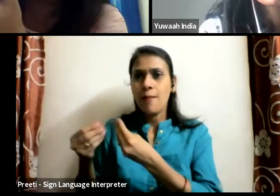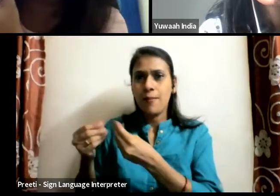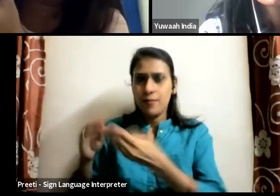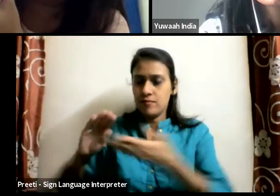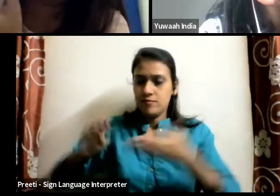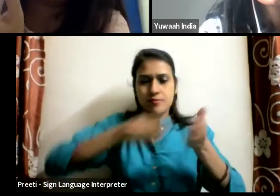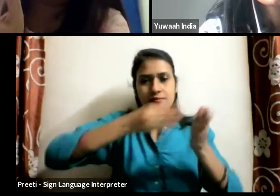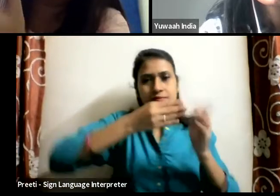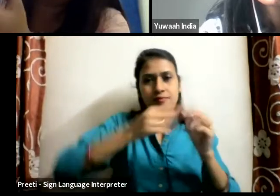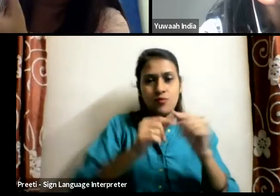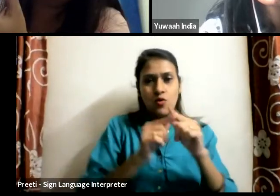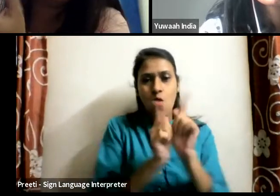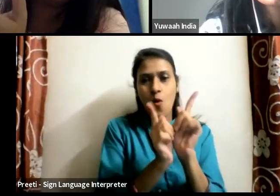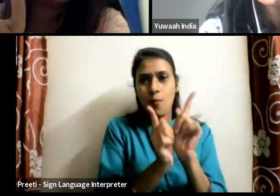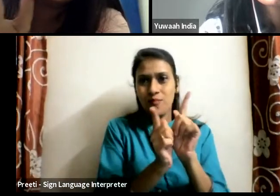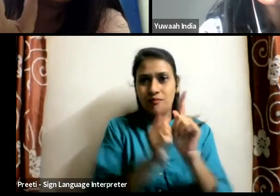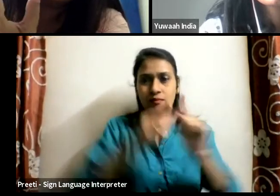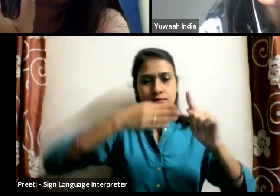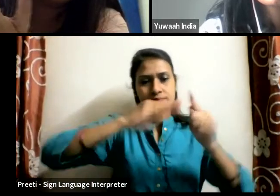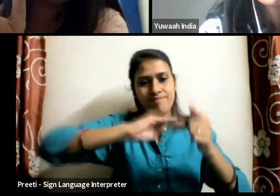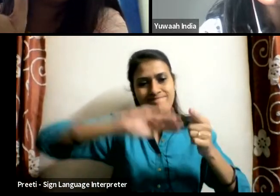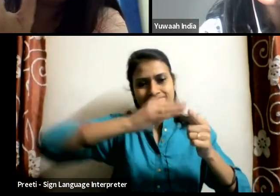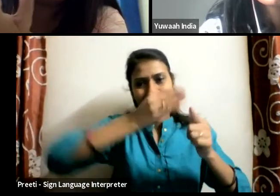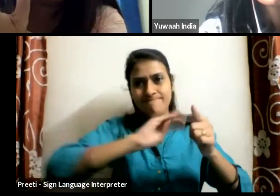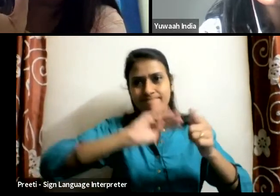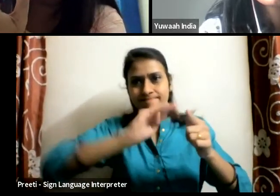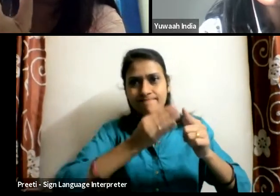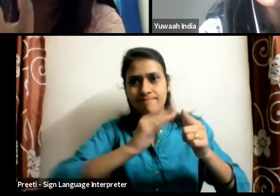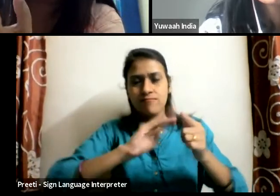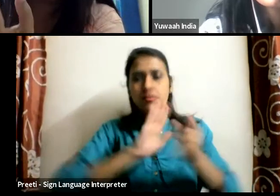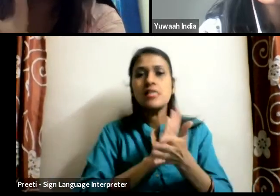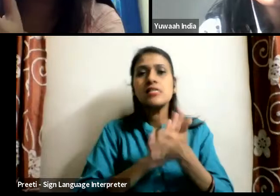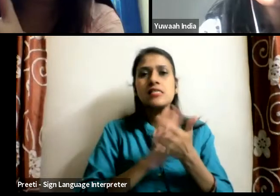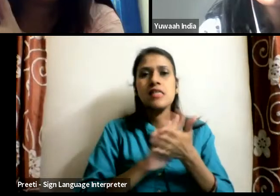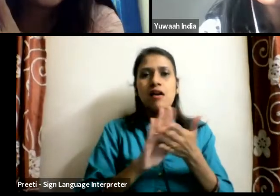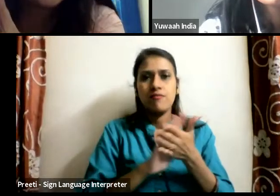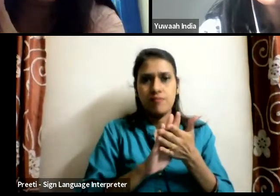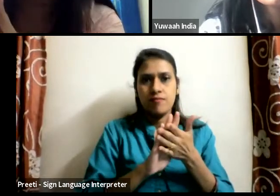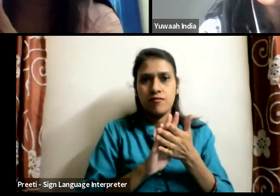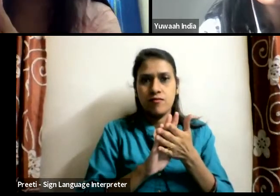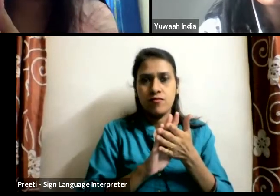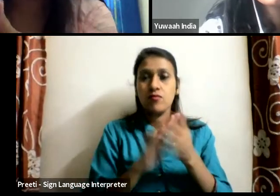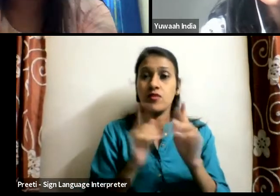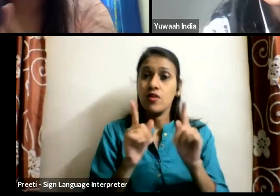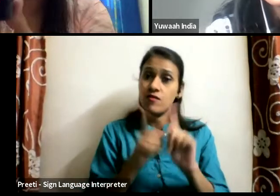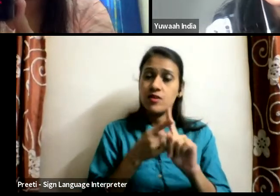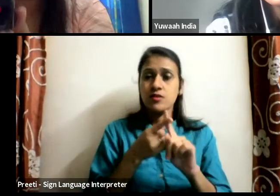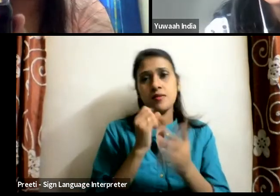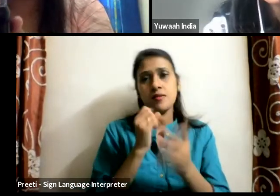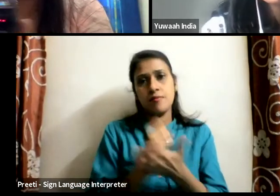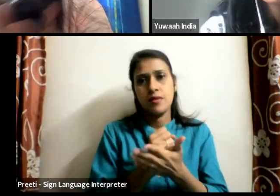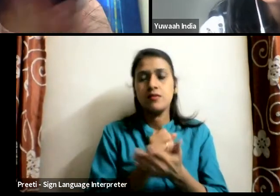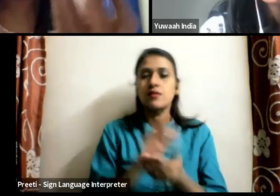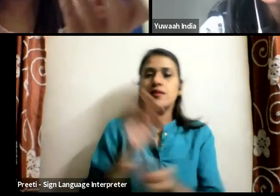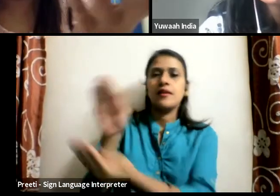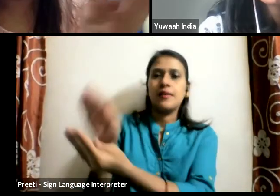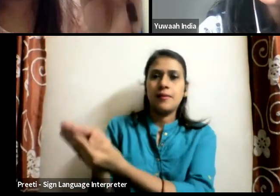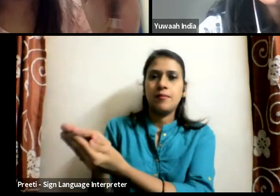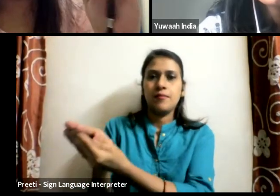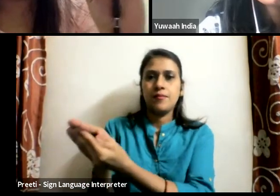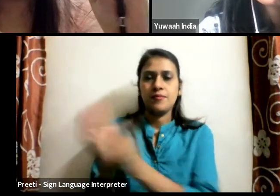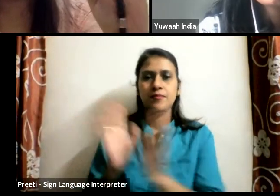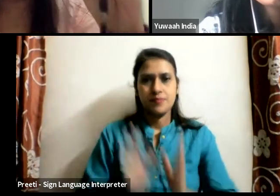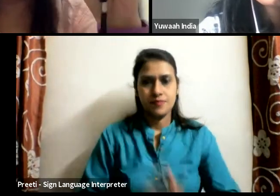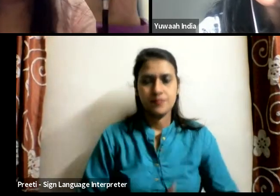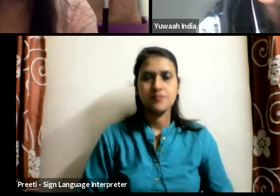के क्रोकोडाइल फेस की तरह खुल के ये अंदर भी जहाँ फिंगर डालते हो वहां पे सैनिटाइज करके आप रख दीजिए.